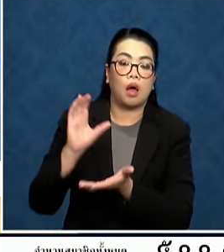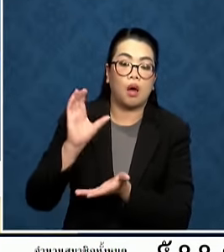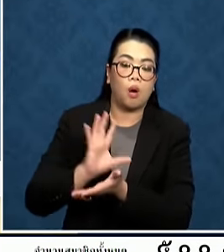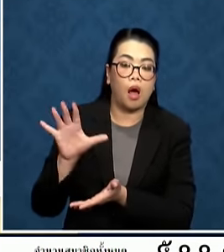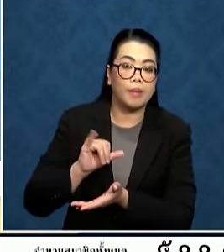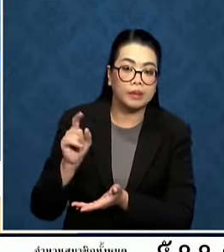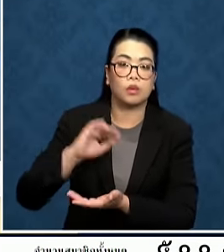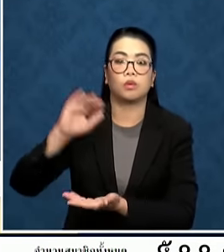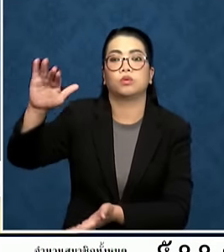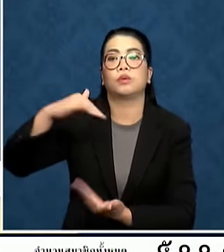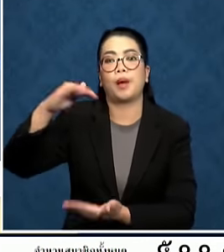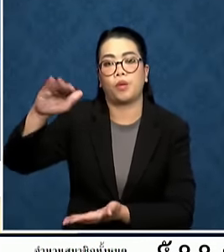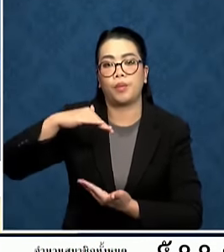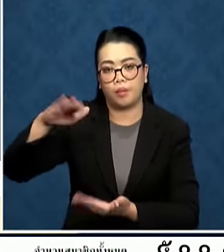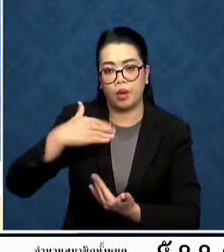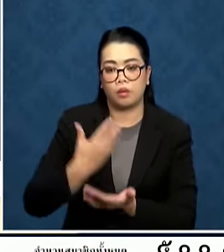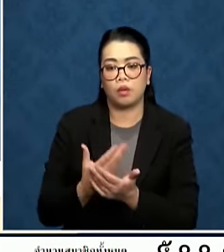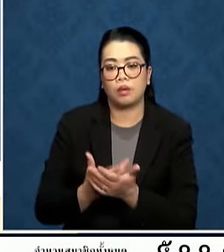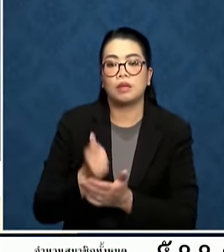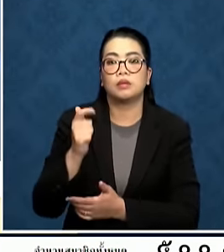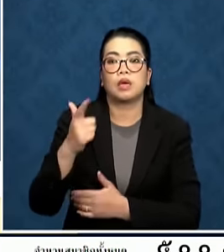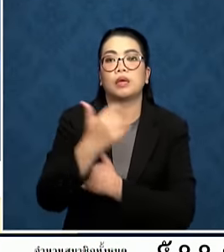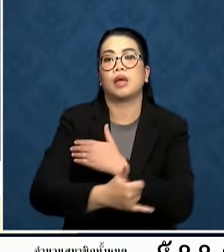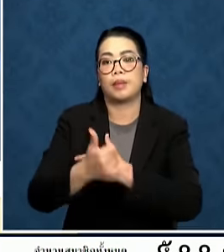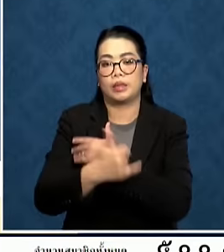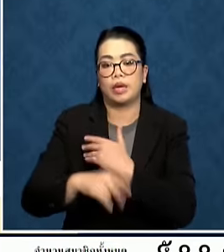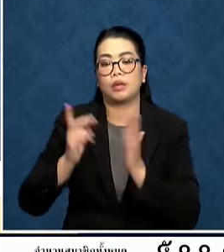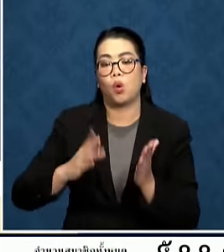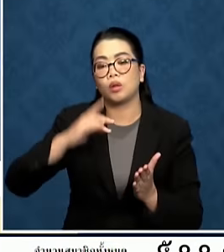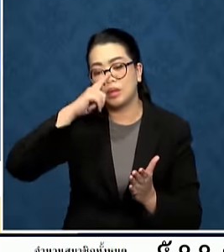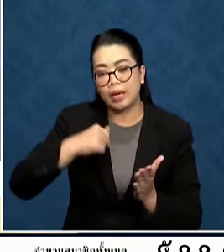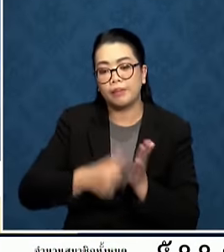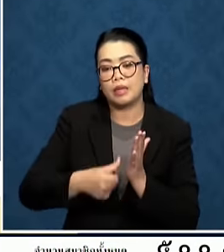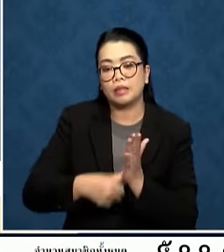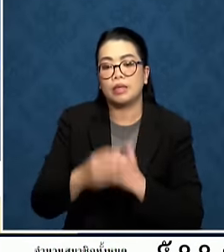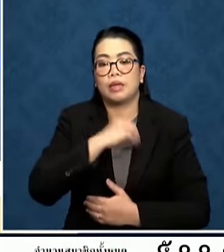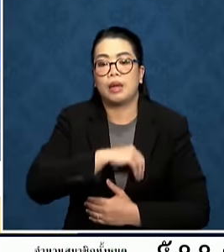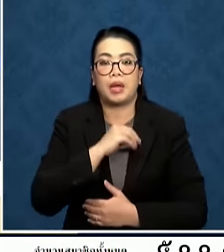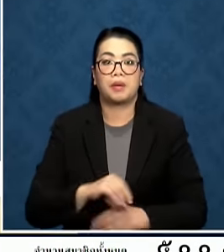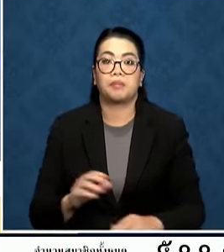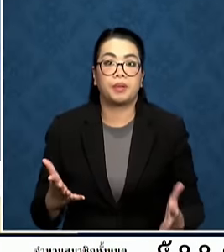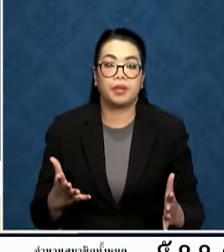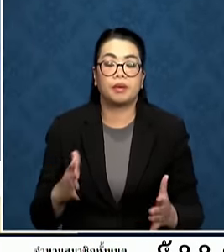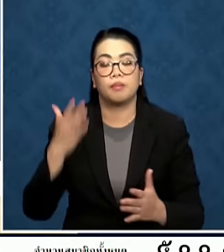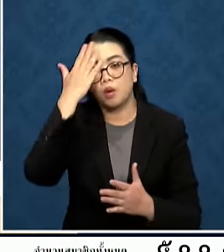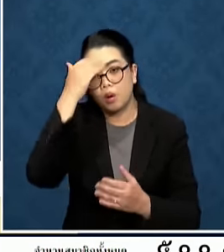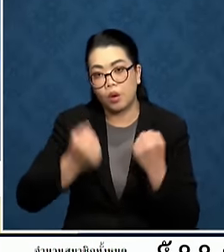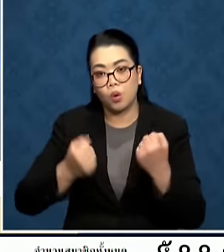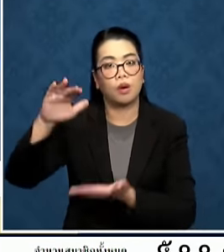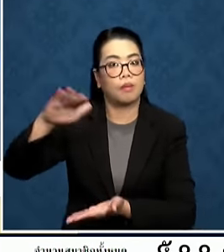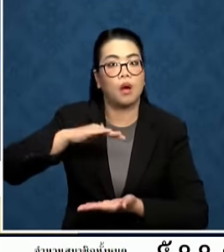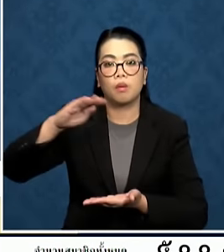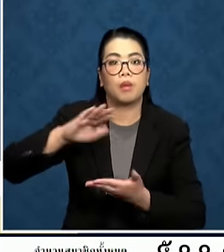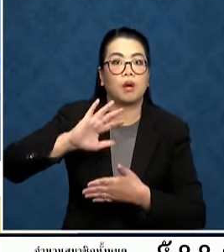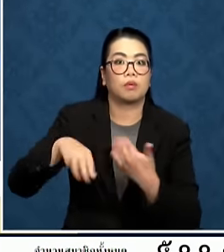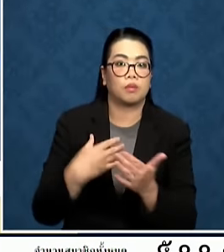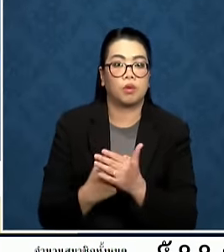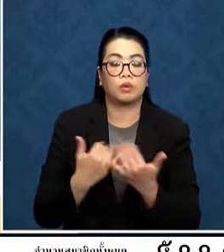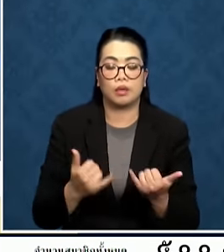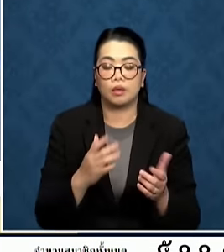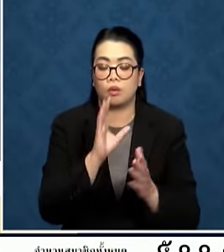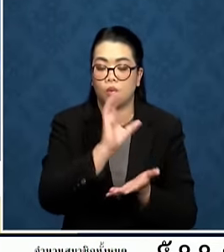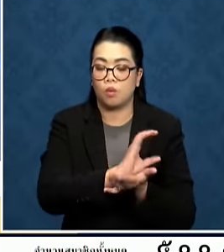ในงบปี 68ก็จัดสรรให้กรมสับสามิตไปอีก 8,000ล้านหรืออย่างที่เมื่อกี้ท่านเพื่อนสมาชิกฝ่ายรัฐบาลบอกว่าภายใต้